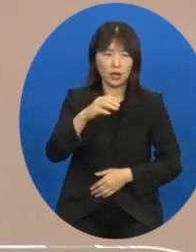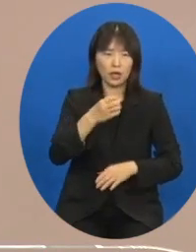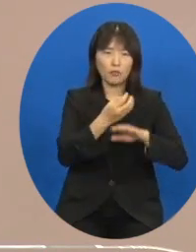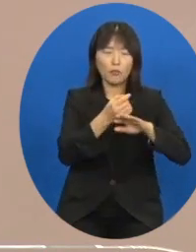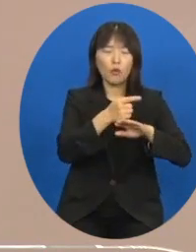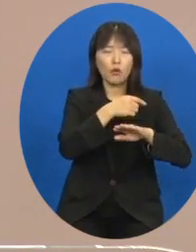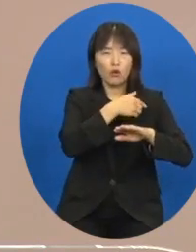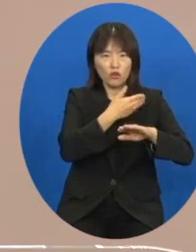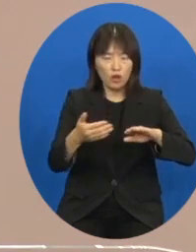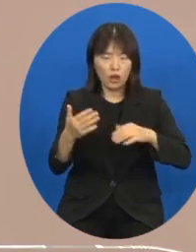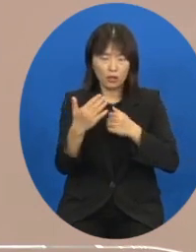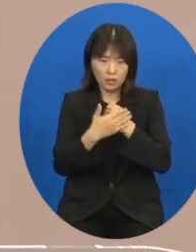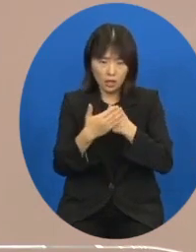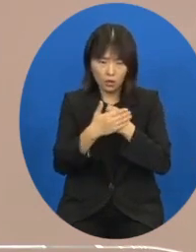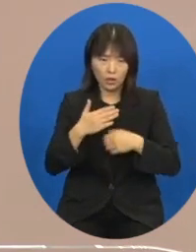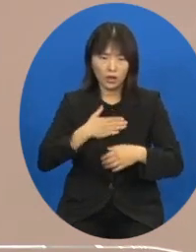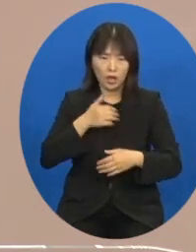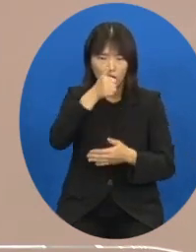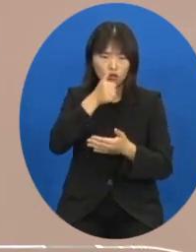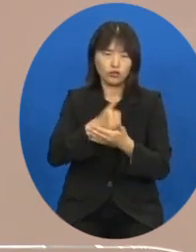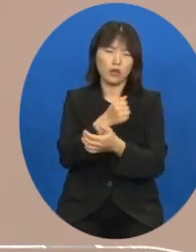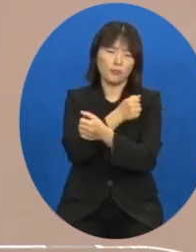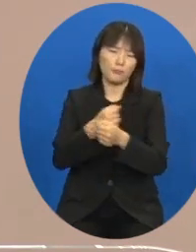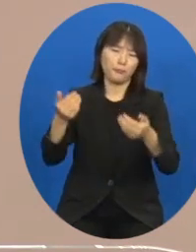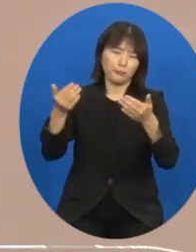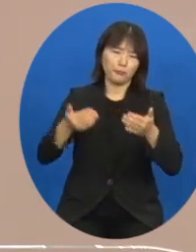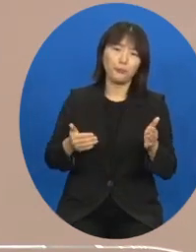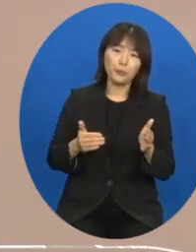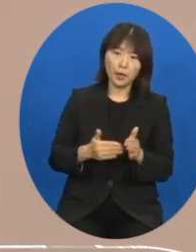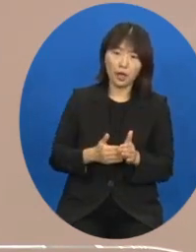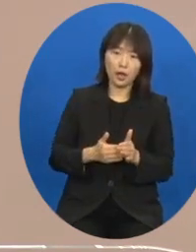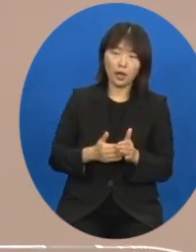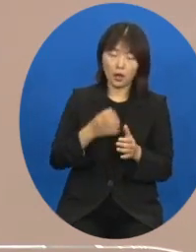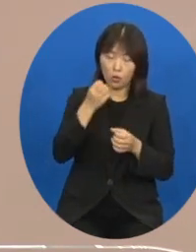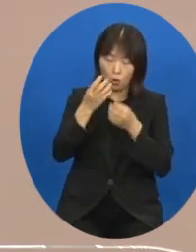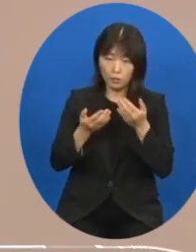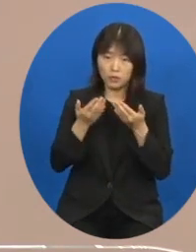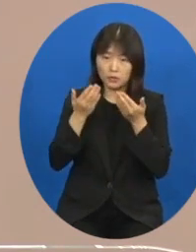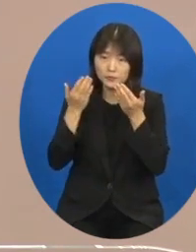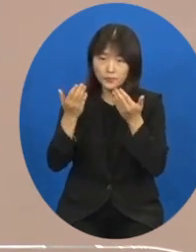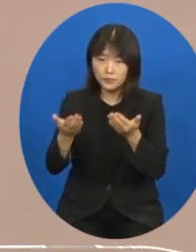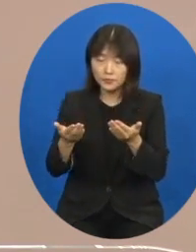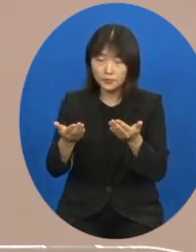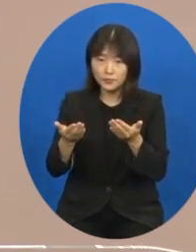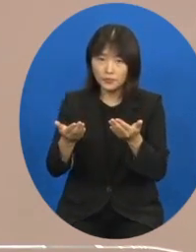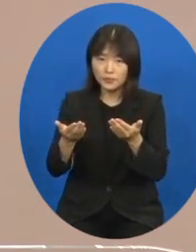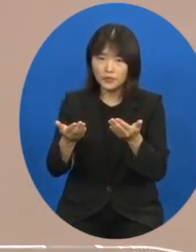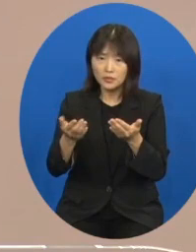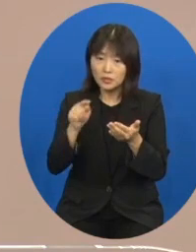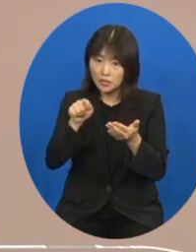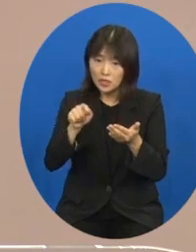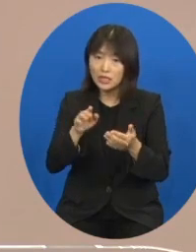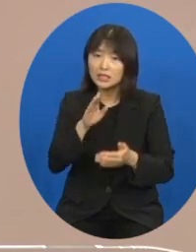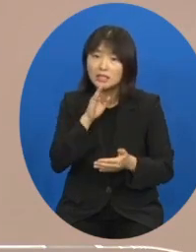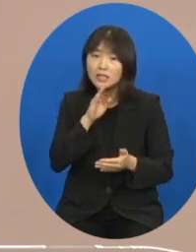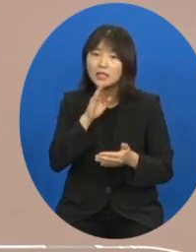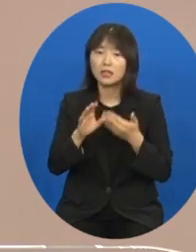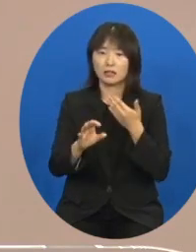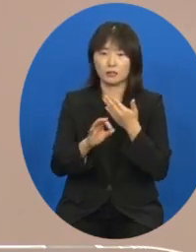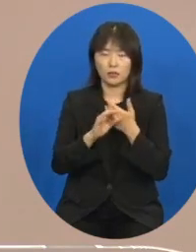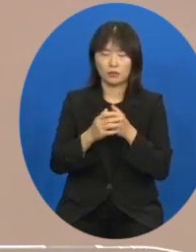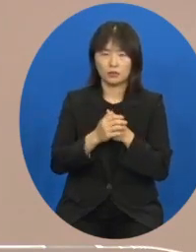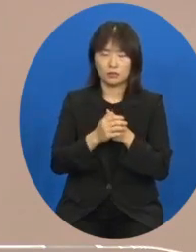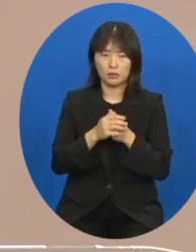은혜로 내죄 사함 받았다고 그렇게 고백하는 고백이 진짜라면,